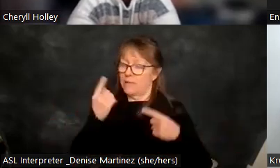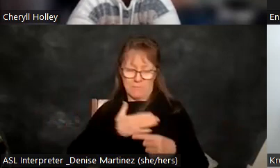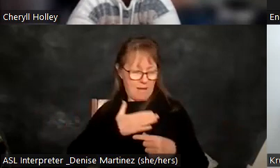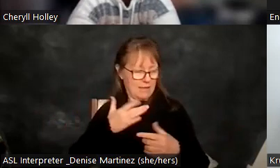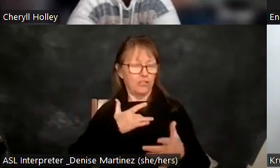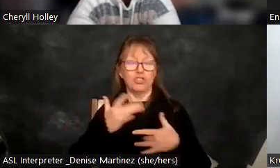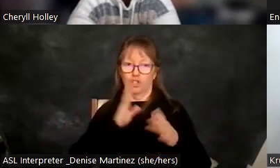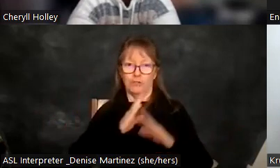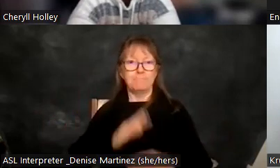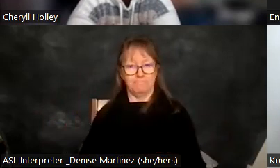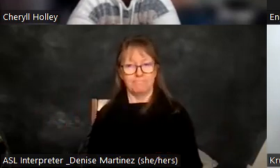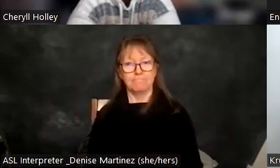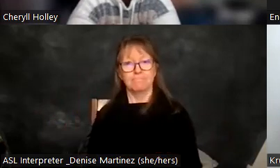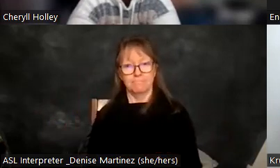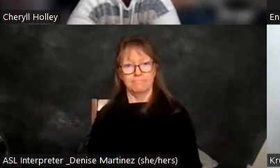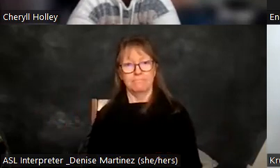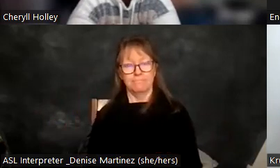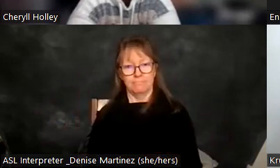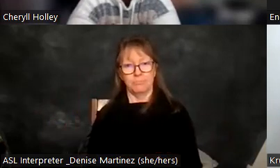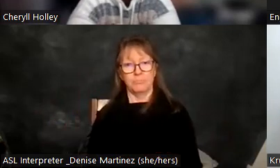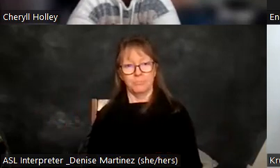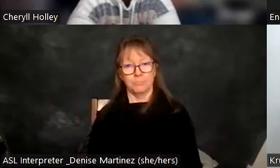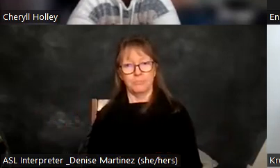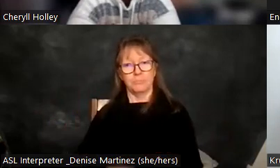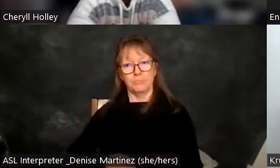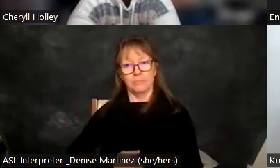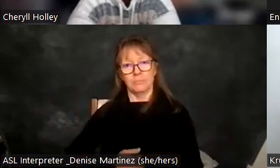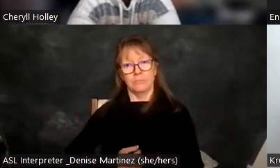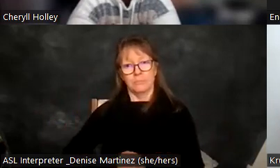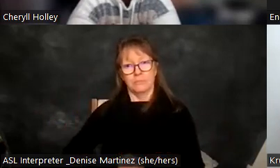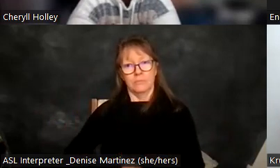bagaille pour tout le monde capable de comprendre, tout voisinage capable de comprendre.